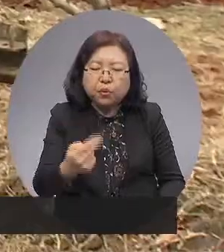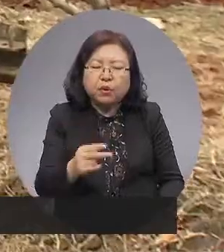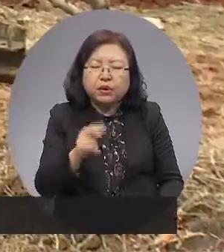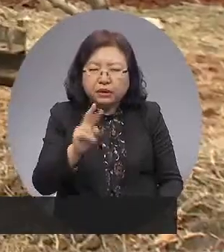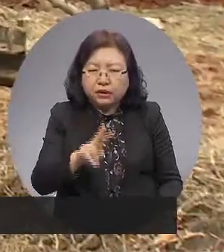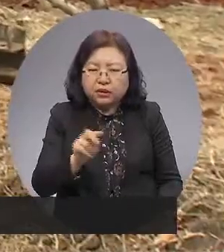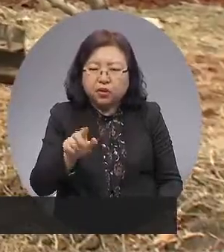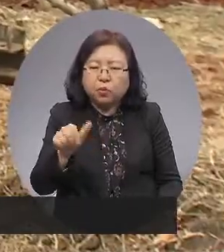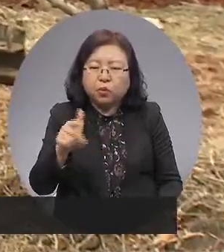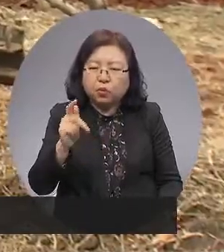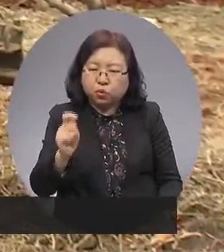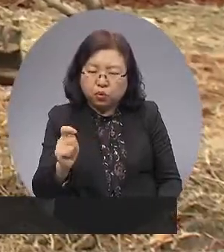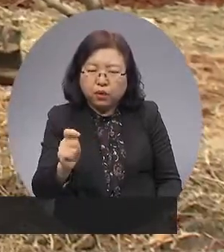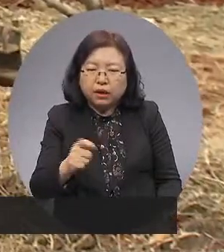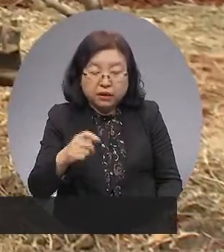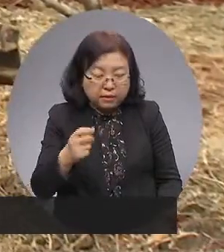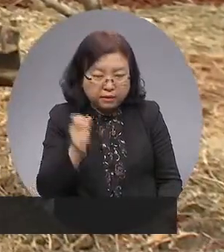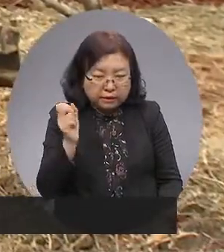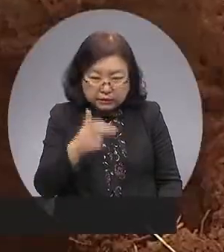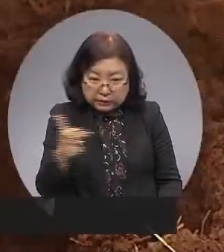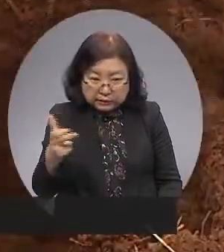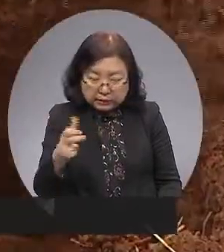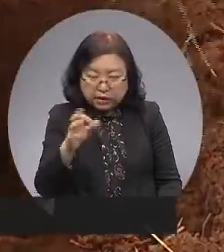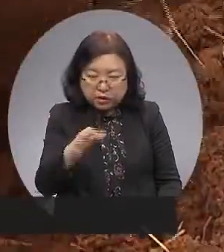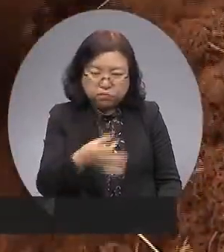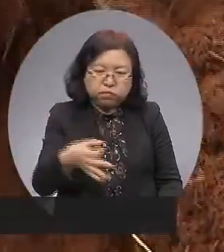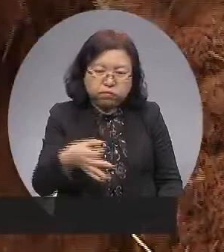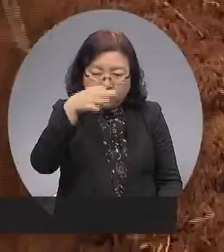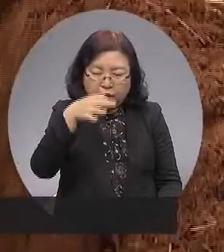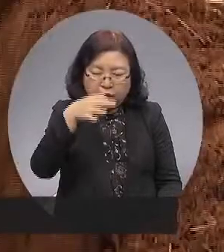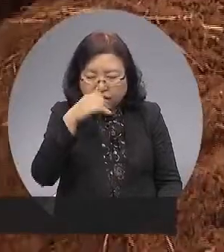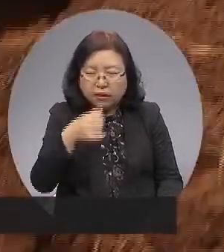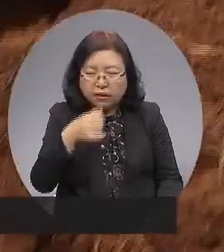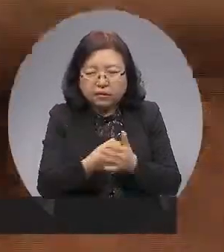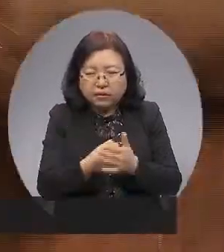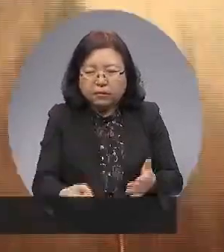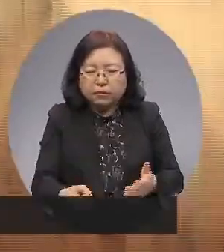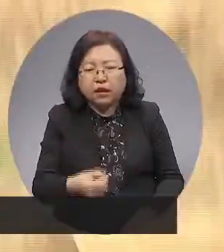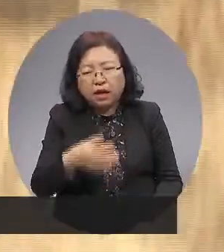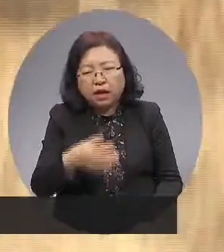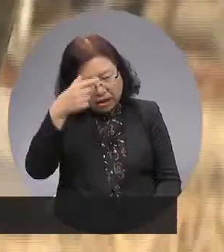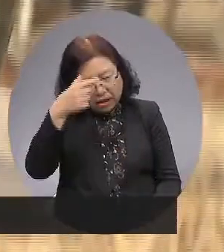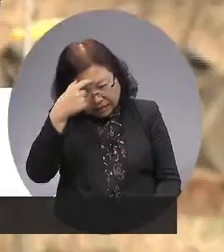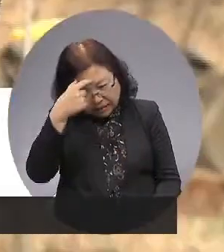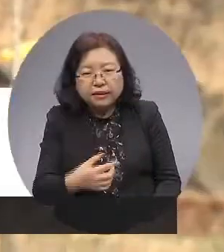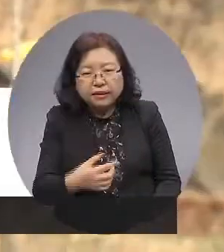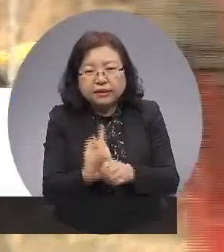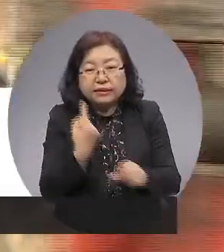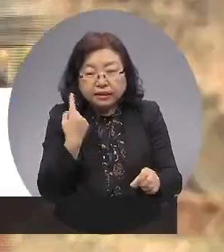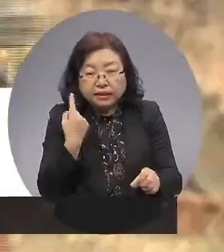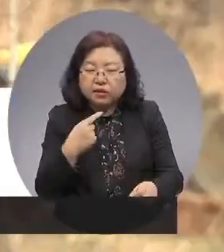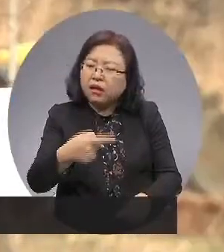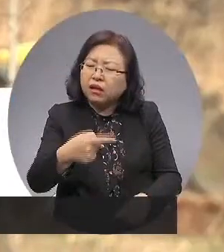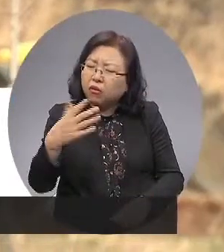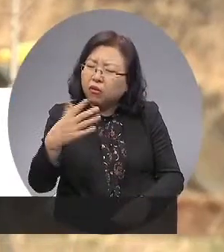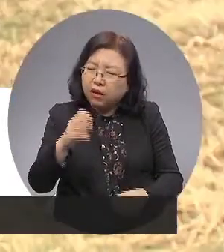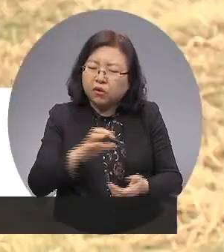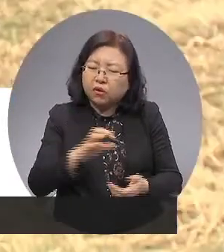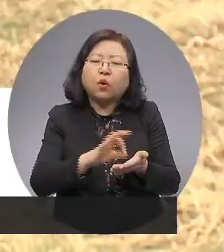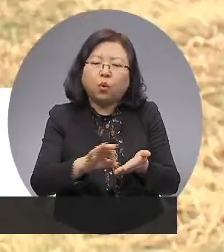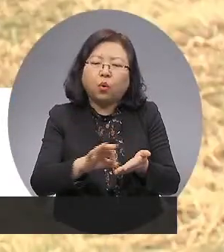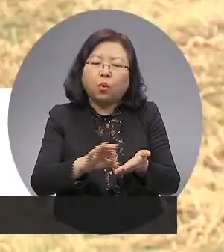남짓인데 갑자기 급등한 비료값에 한숨부터 나옵니다. 작년에 한 1,000만 원 돈